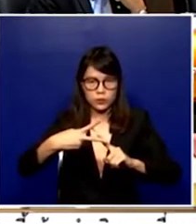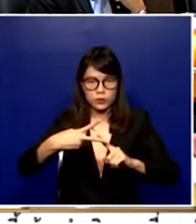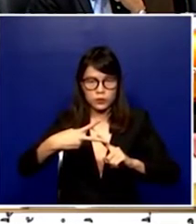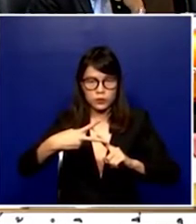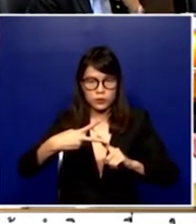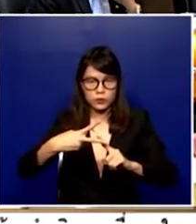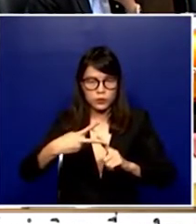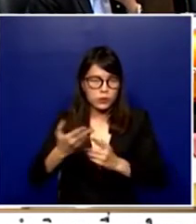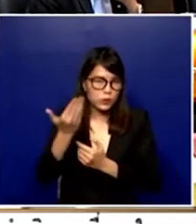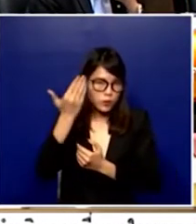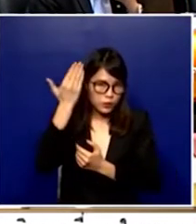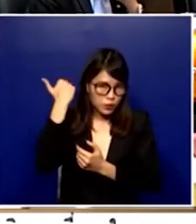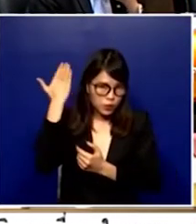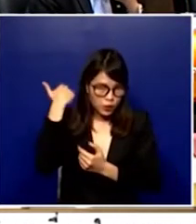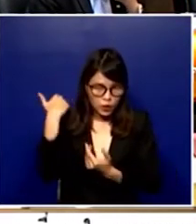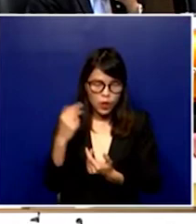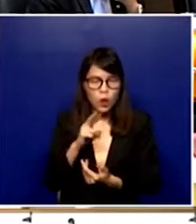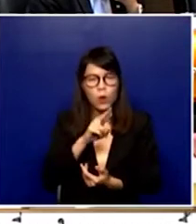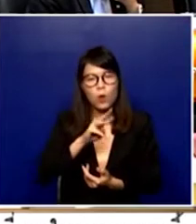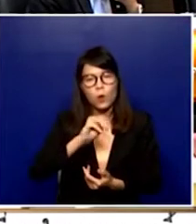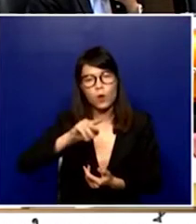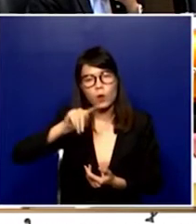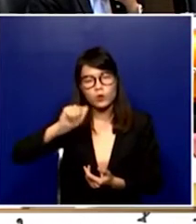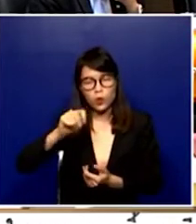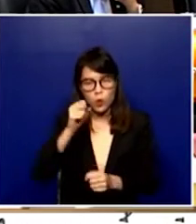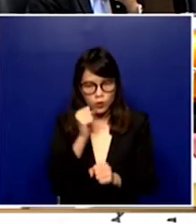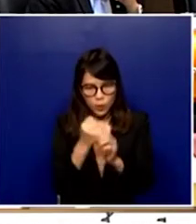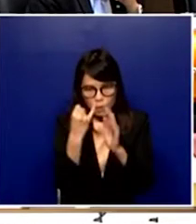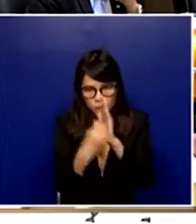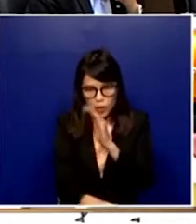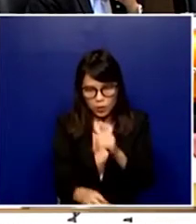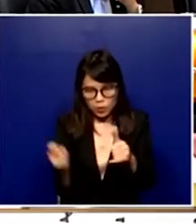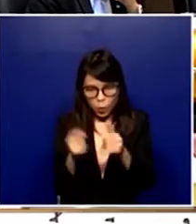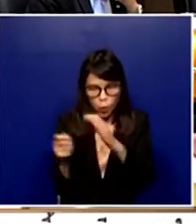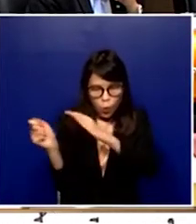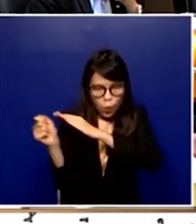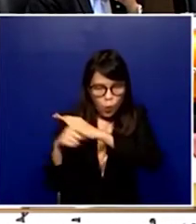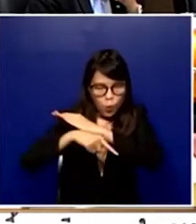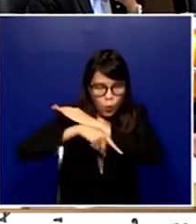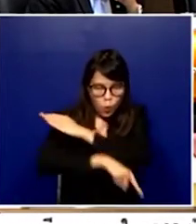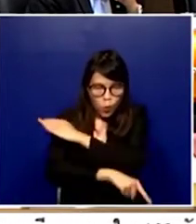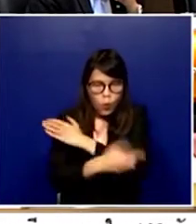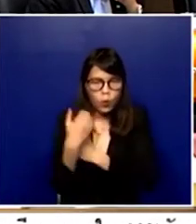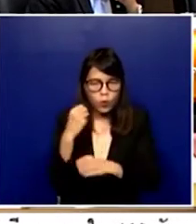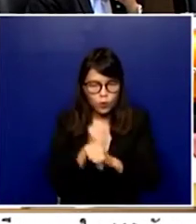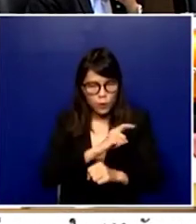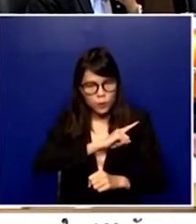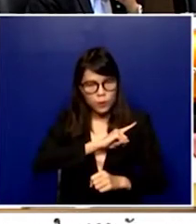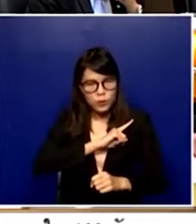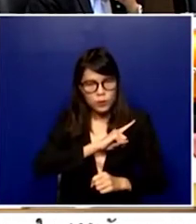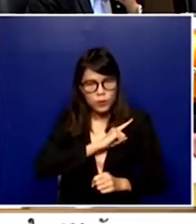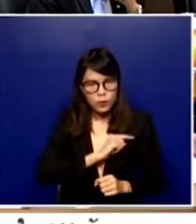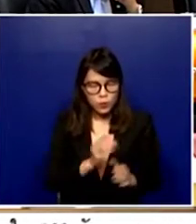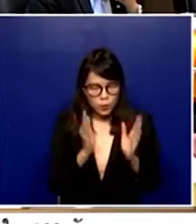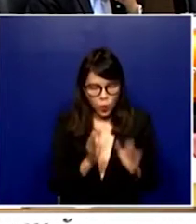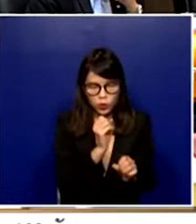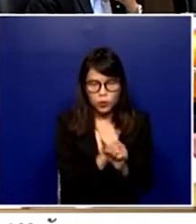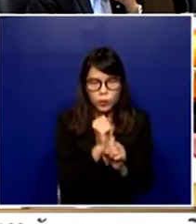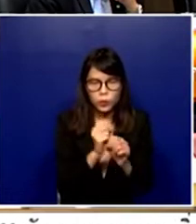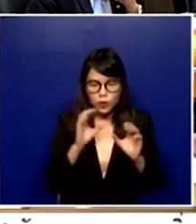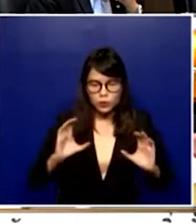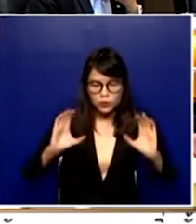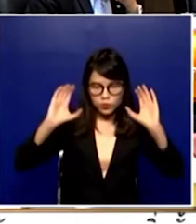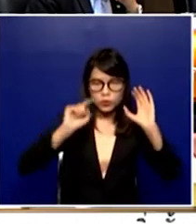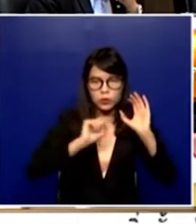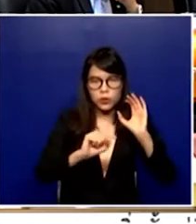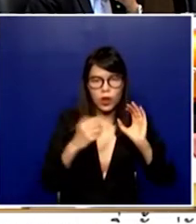อดีตรัฐมลตรีท่านนั้นมีความผิดฐานทุจริตต่อหน้าที่กรรณีเป็เจาหน้าที่รัฐรับทัพย